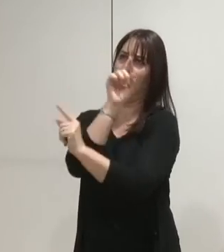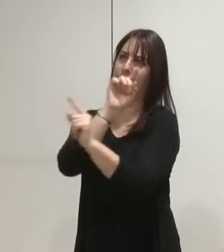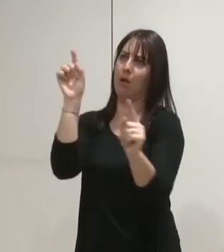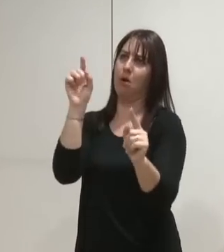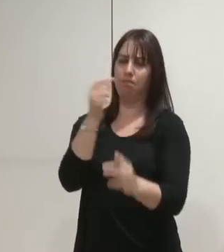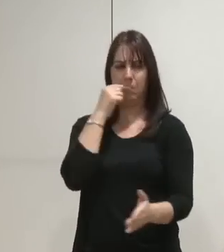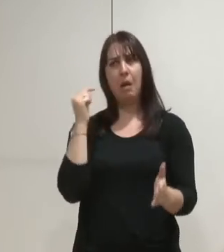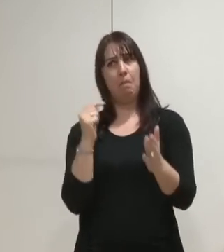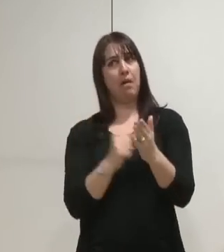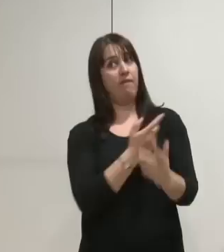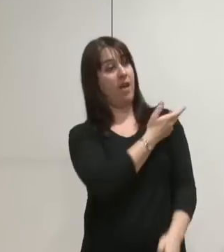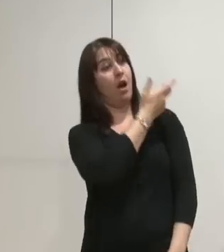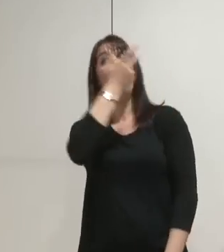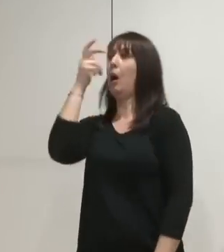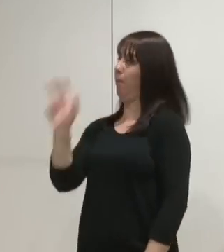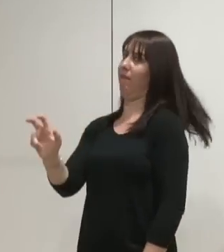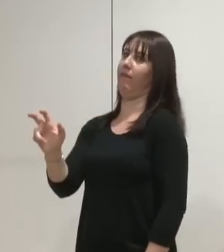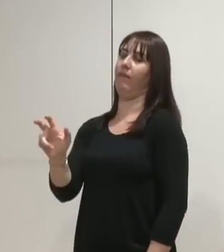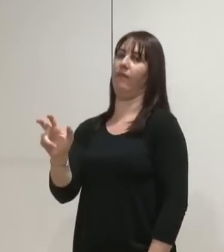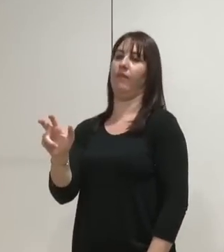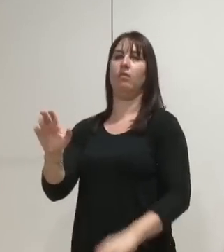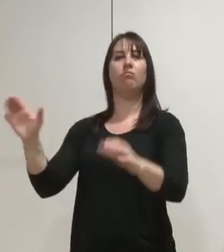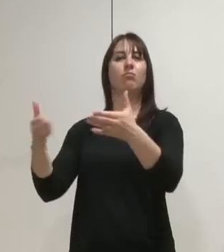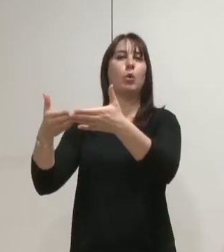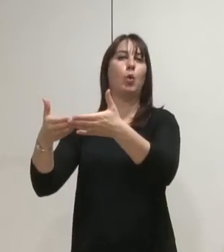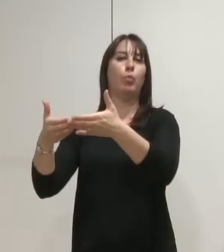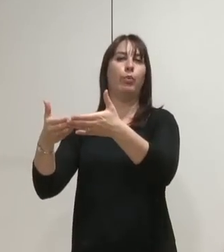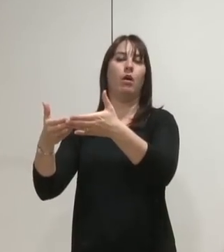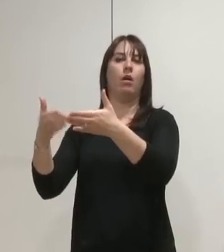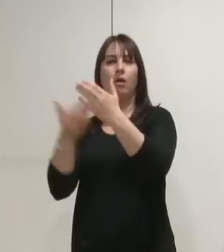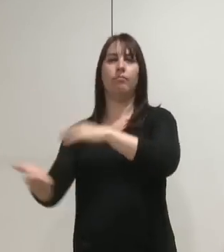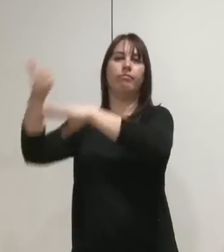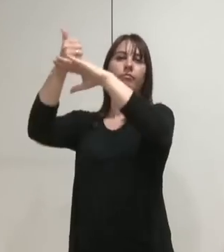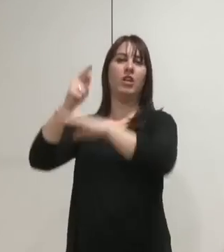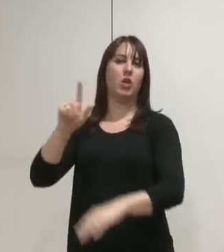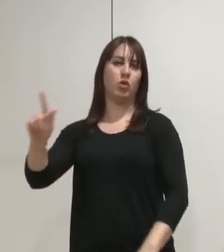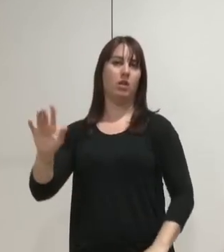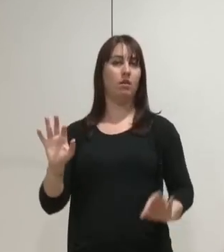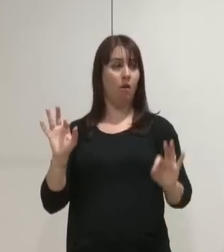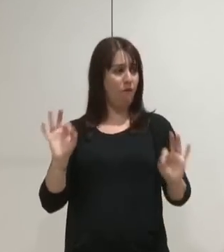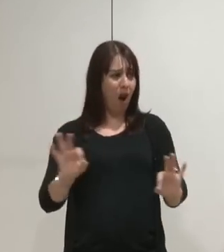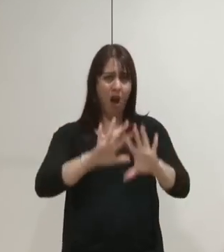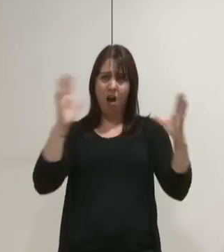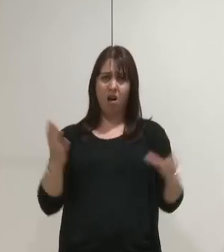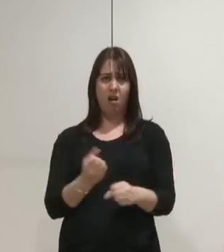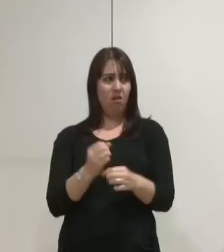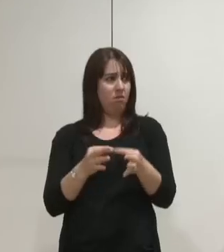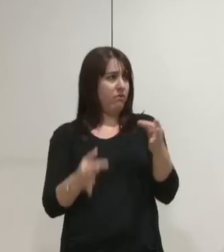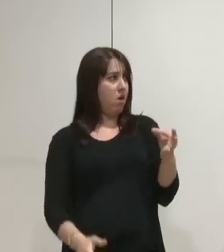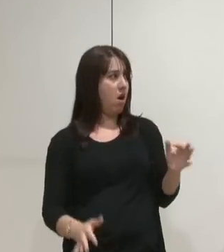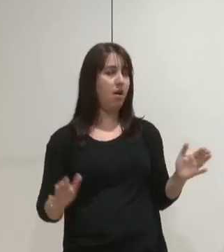d'attribuer le marché au group au groupement menés par GEG voilà nous